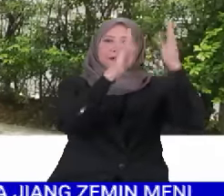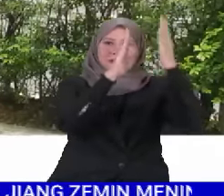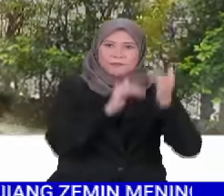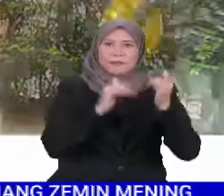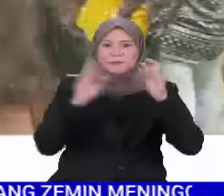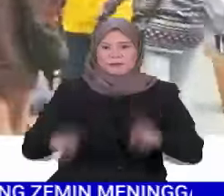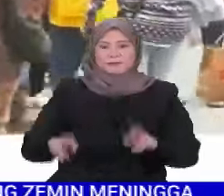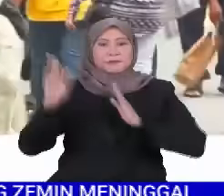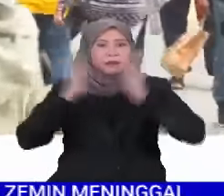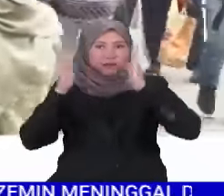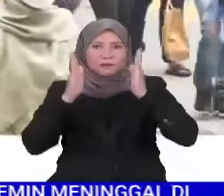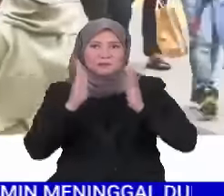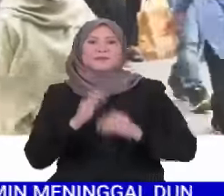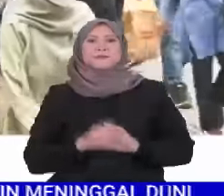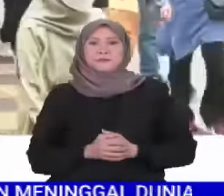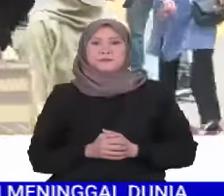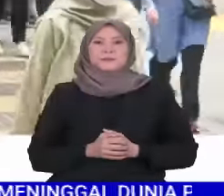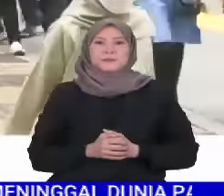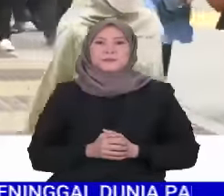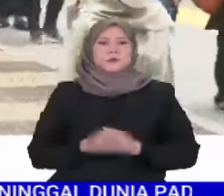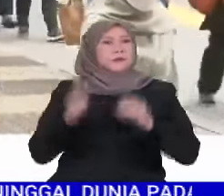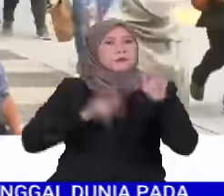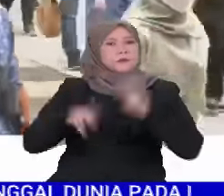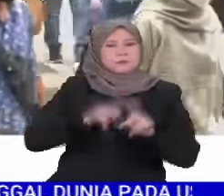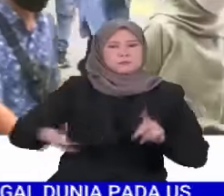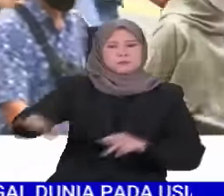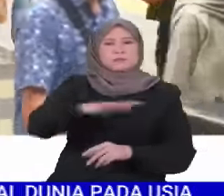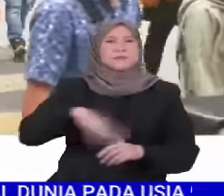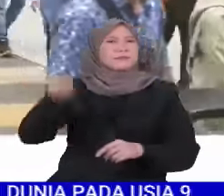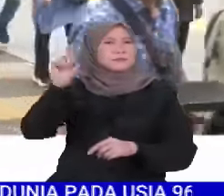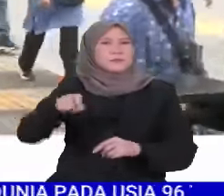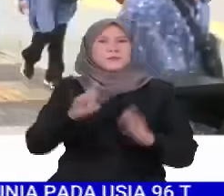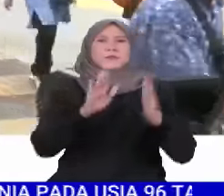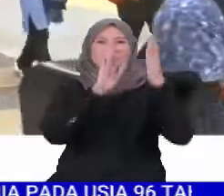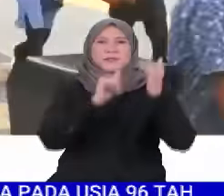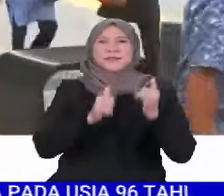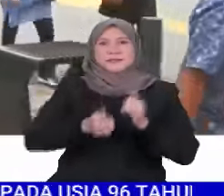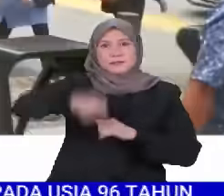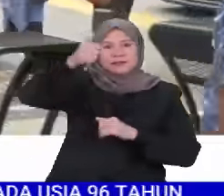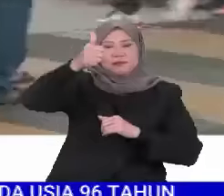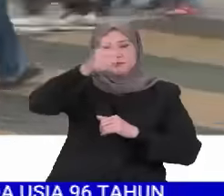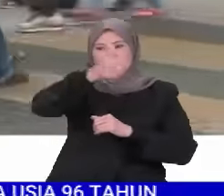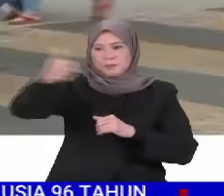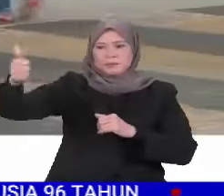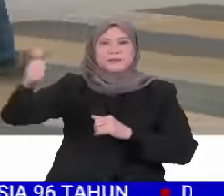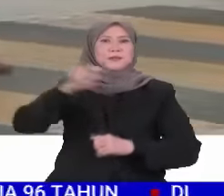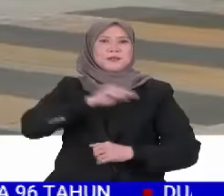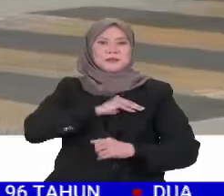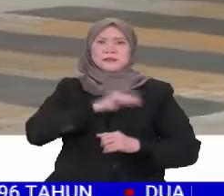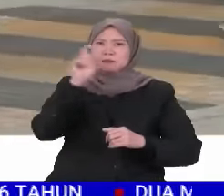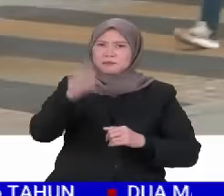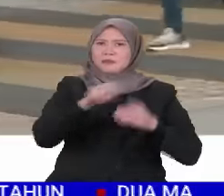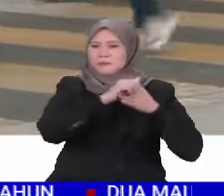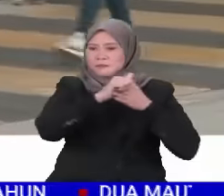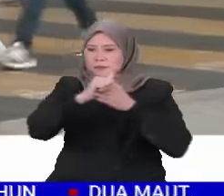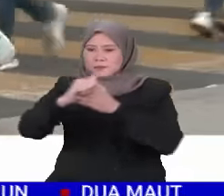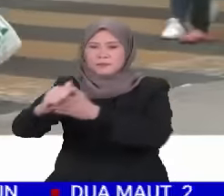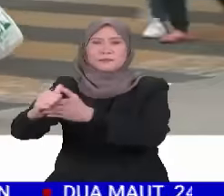Malaysia orang ramai yang ditemui meletakkan harapan tinggi barisan kabinet ditunjangi barisan pemimpin